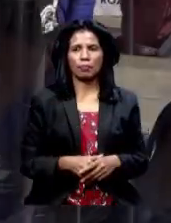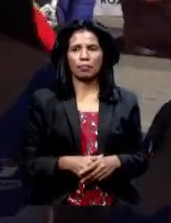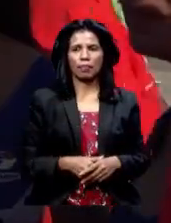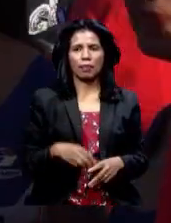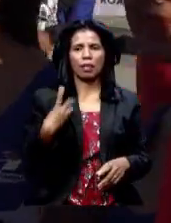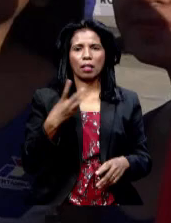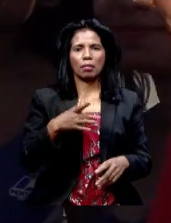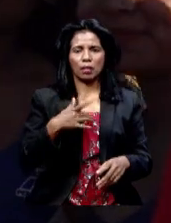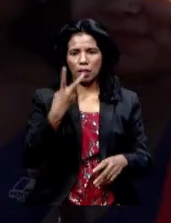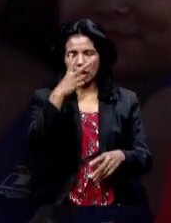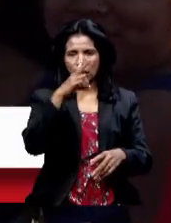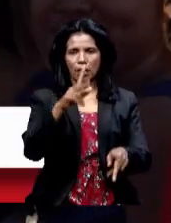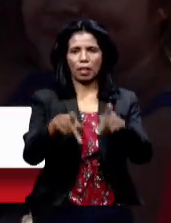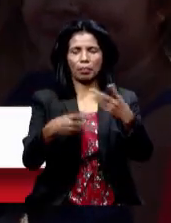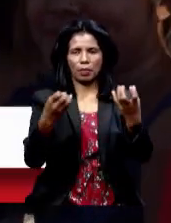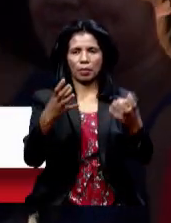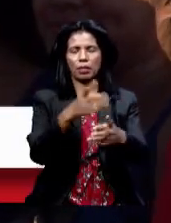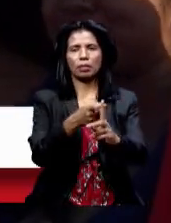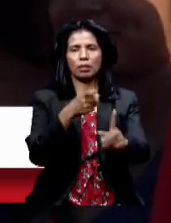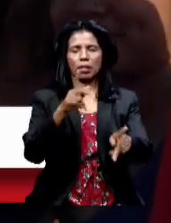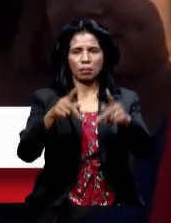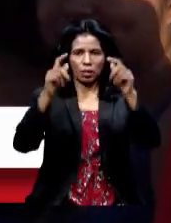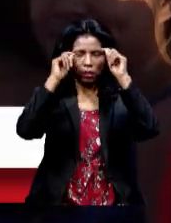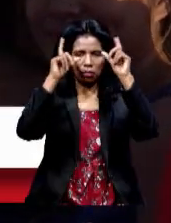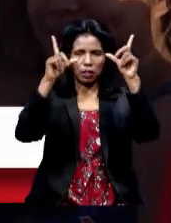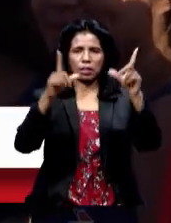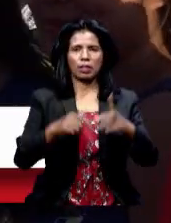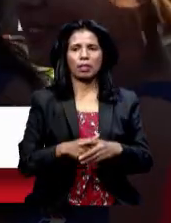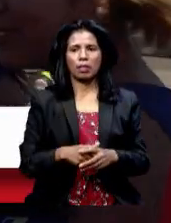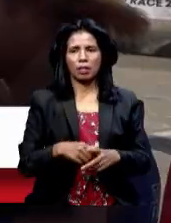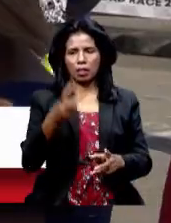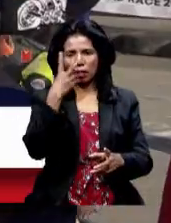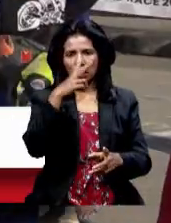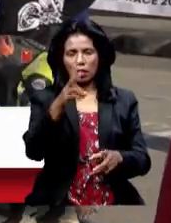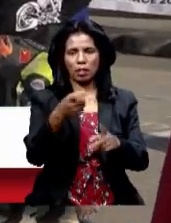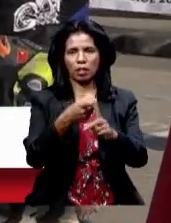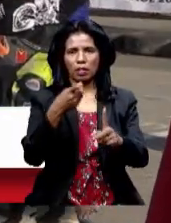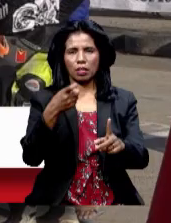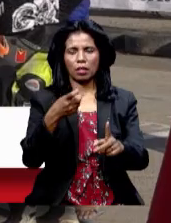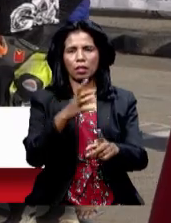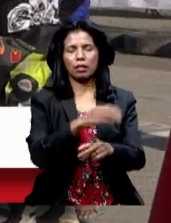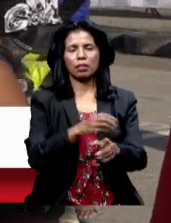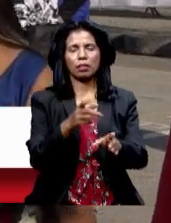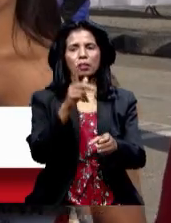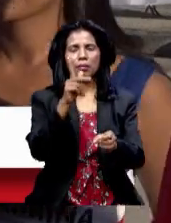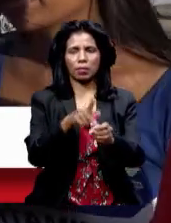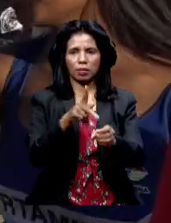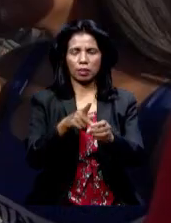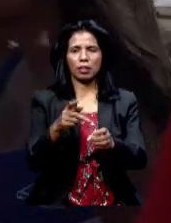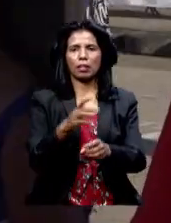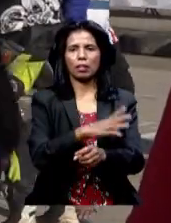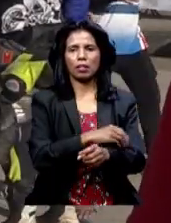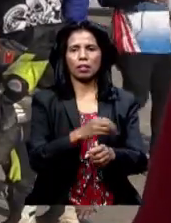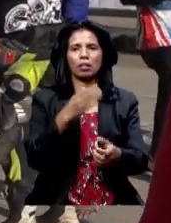sangat melihat antusiasme dari masyarakat Timor Leste melihat dari event Pertamina Internasional Timor Road